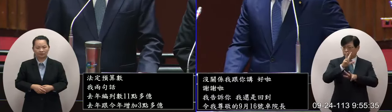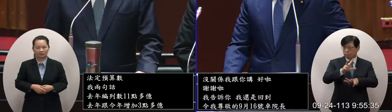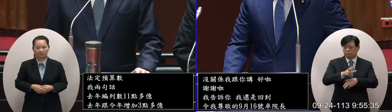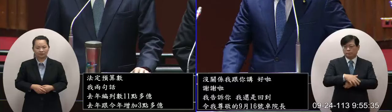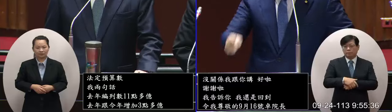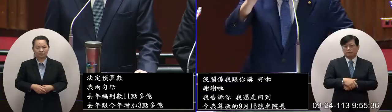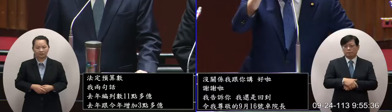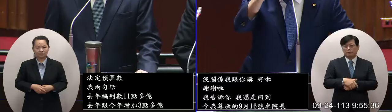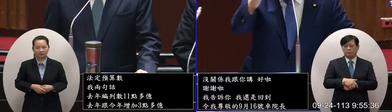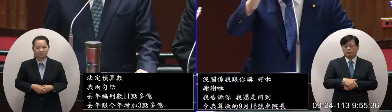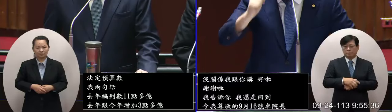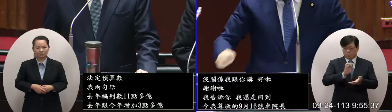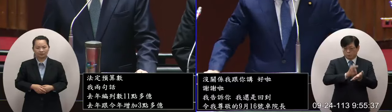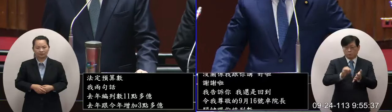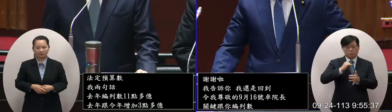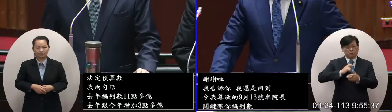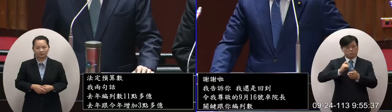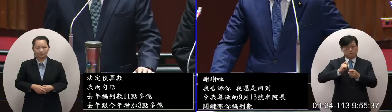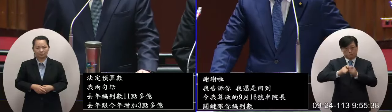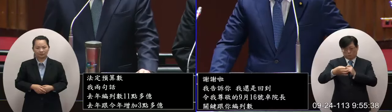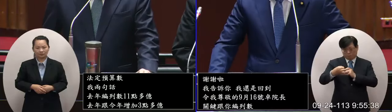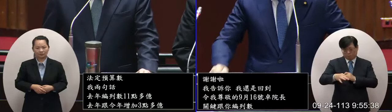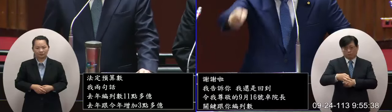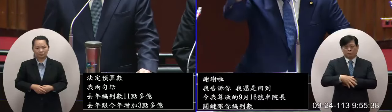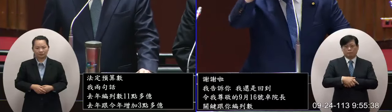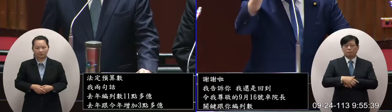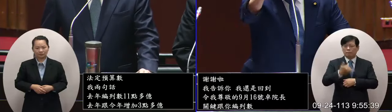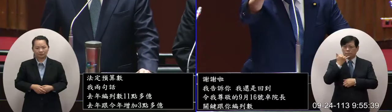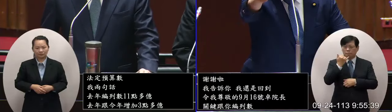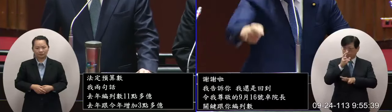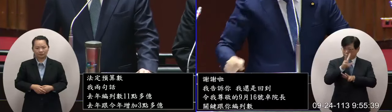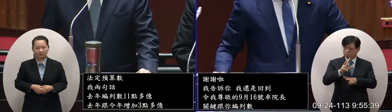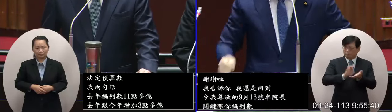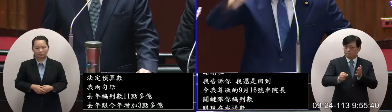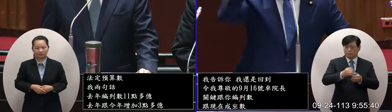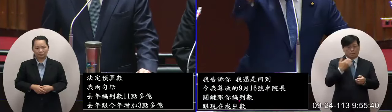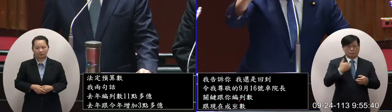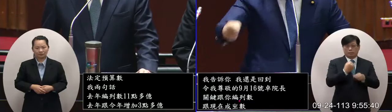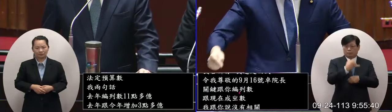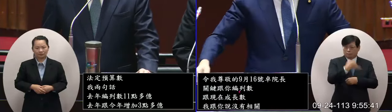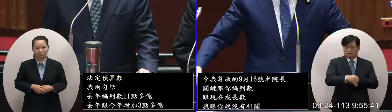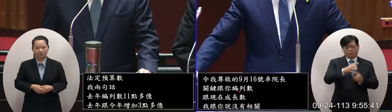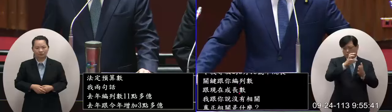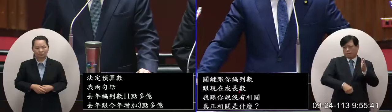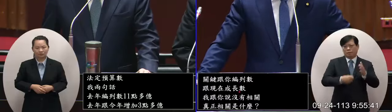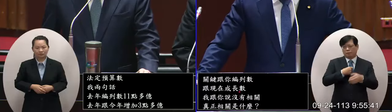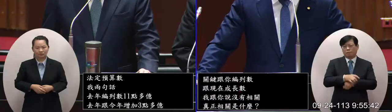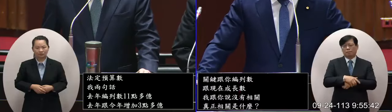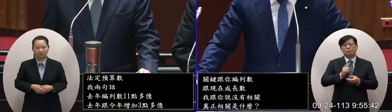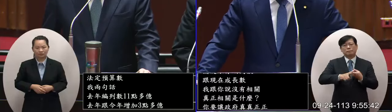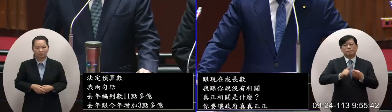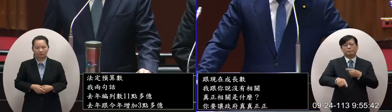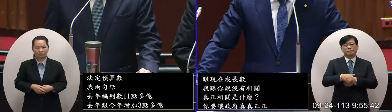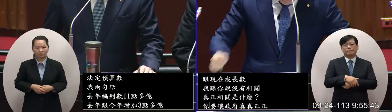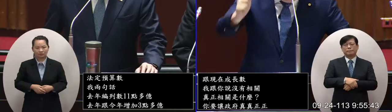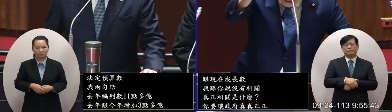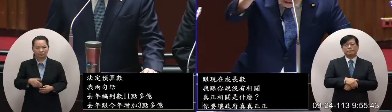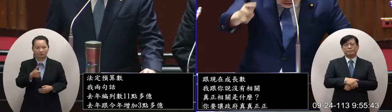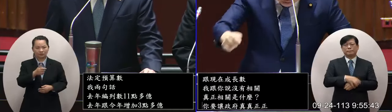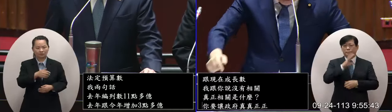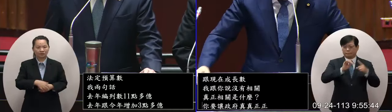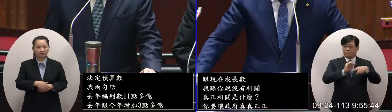正善用人民纳税的钱，就是把你过去没做好把它扣掉啦，对不对？ 谢谢委员。